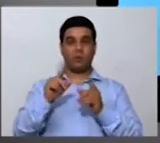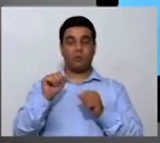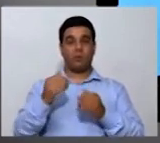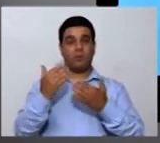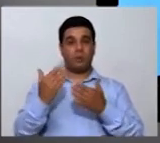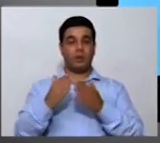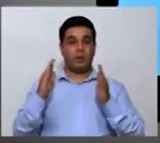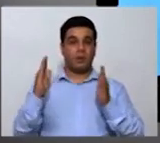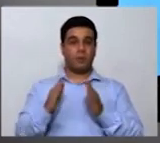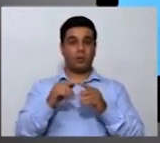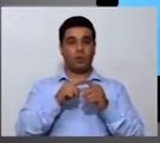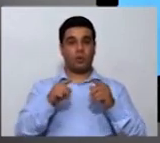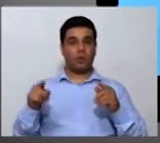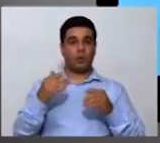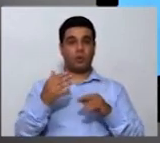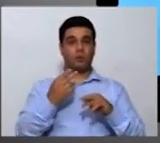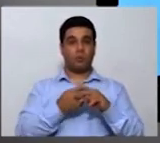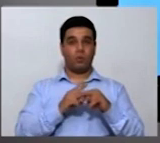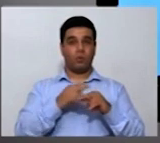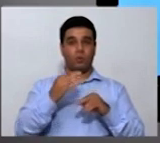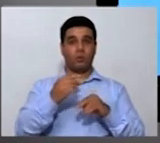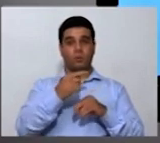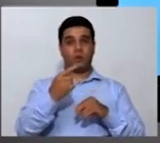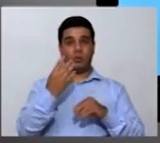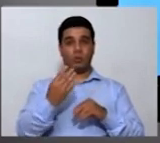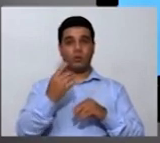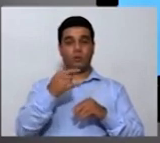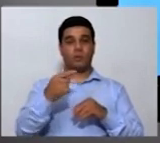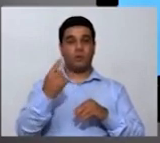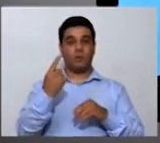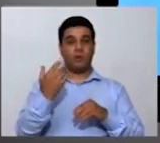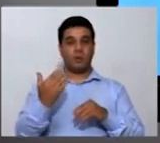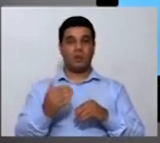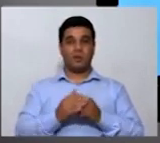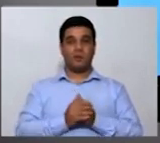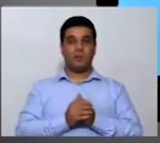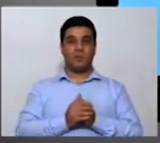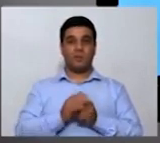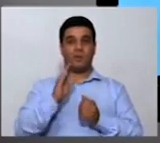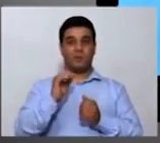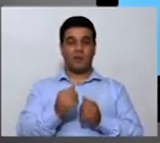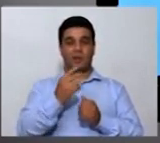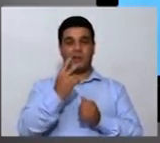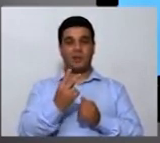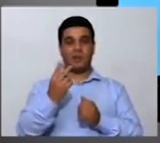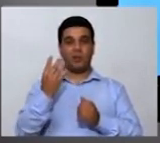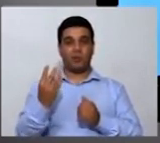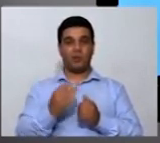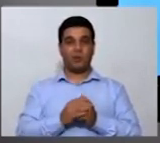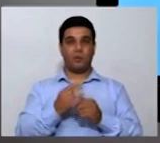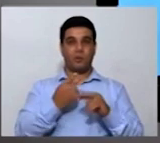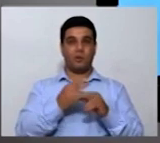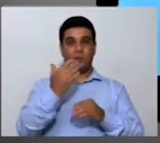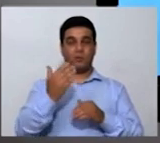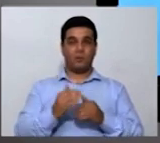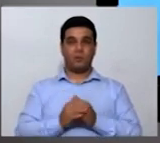Mana kamayish oraliqlarimiz. Ya'ni u minus 4 dan minus 1 gacha va 2 dan 4 gacha. Mana bu